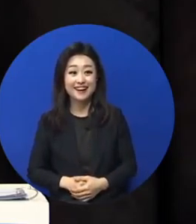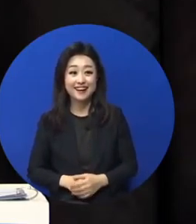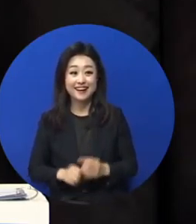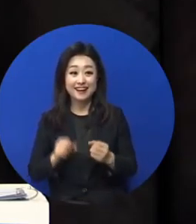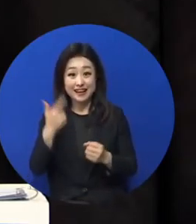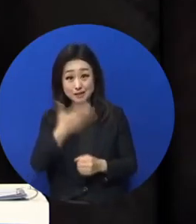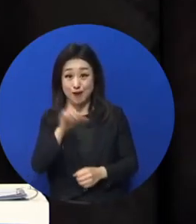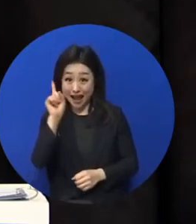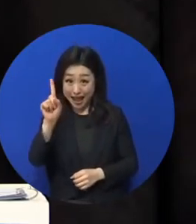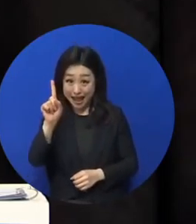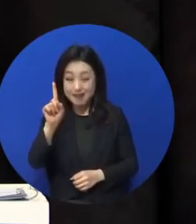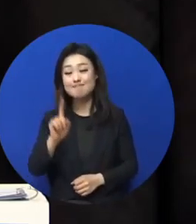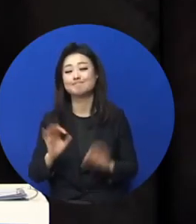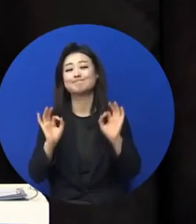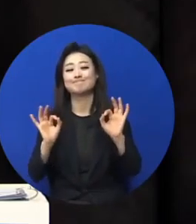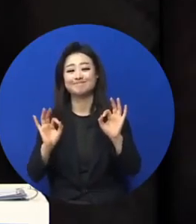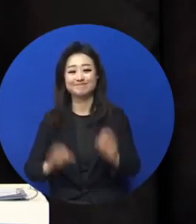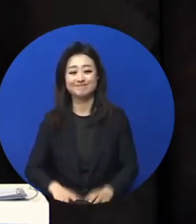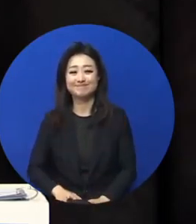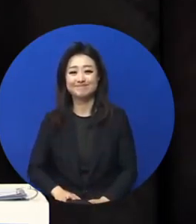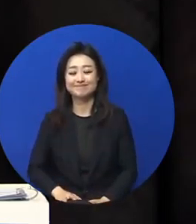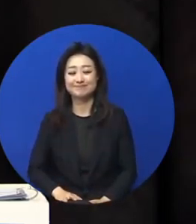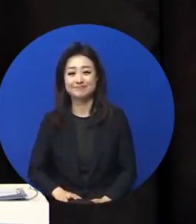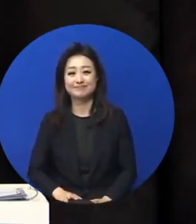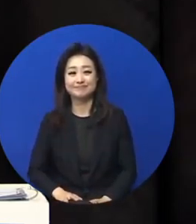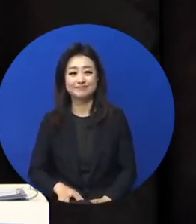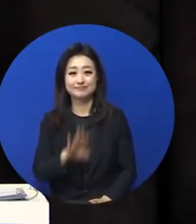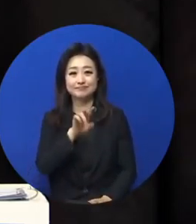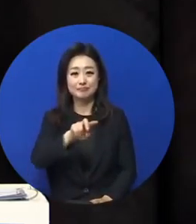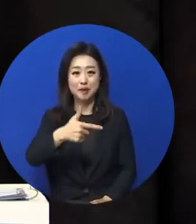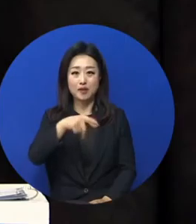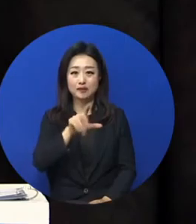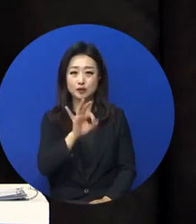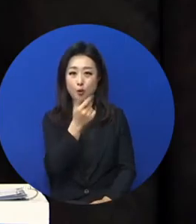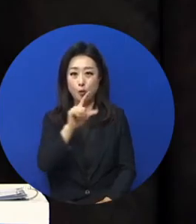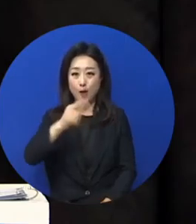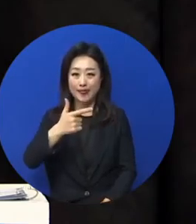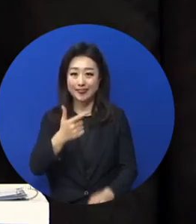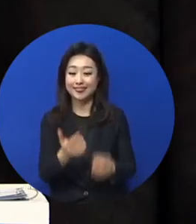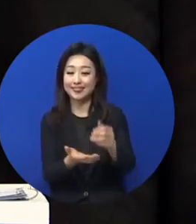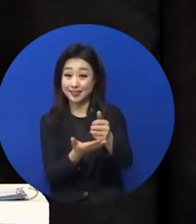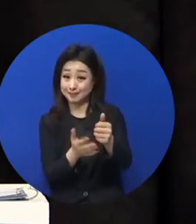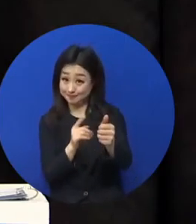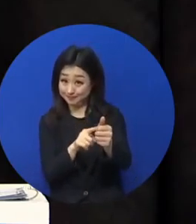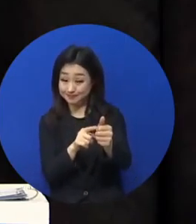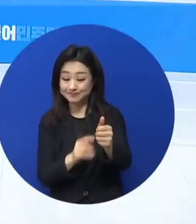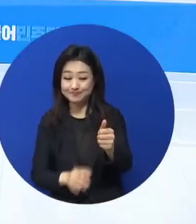되는 건가요? 네, 제가 질문 좀 드리겠습니다. 변성환 후보자에게